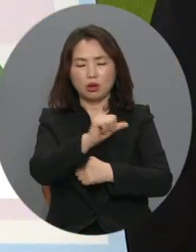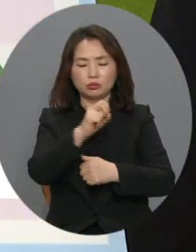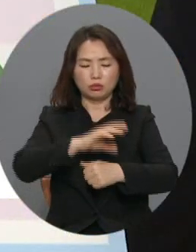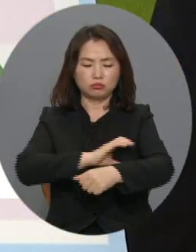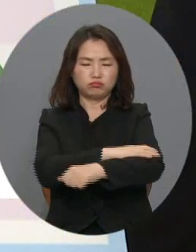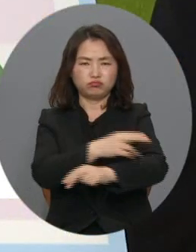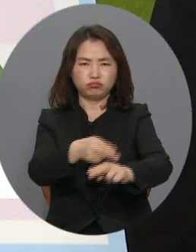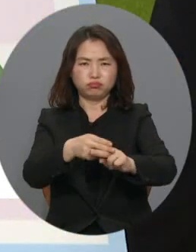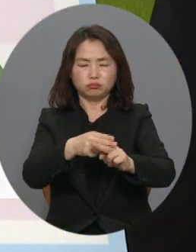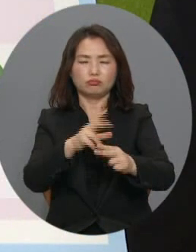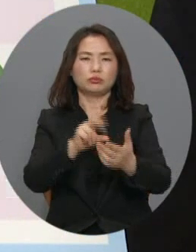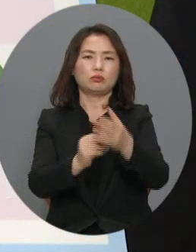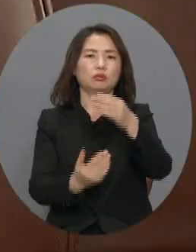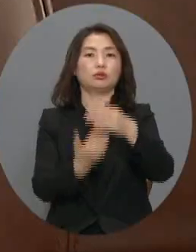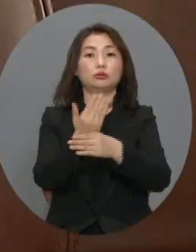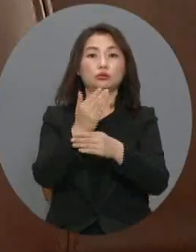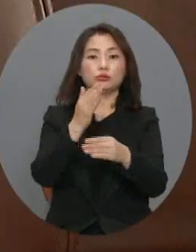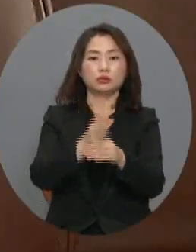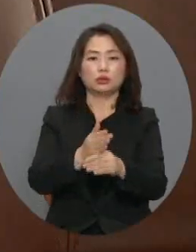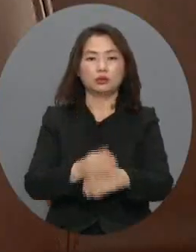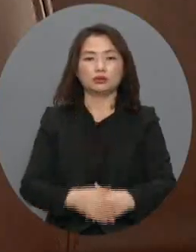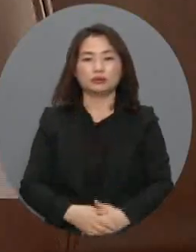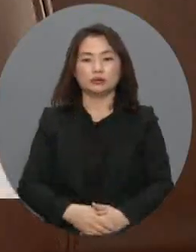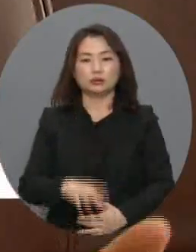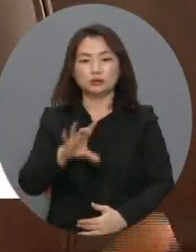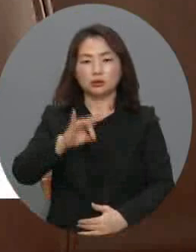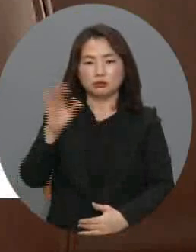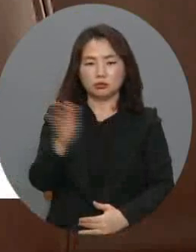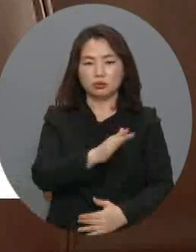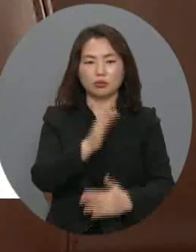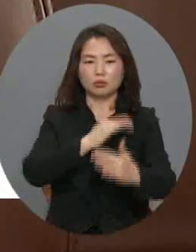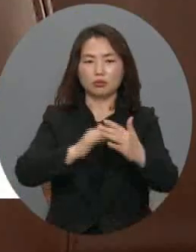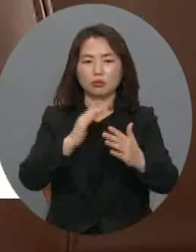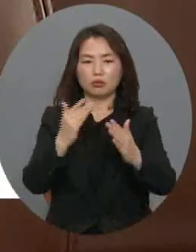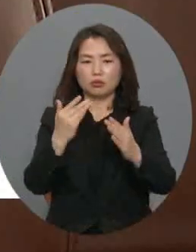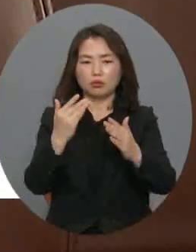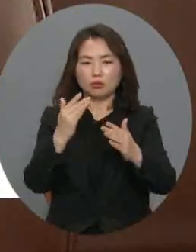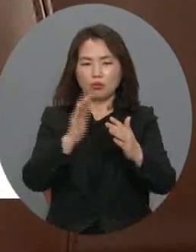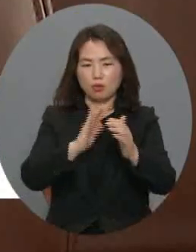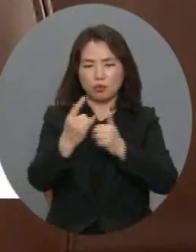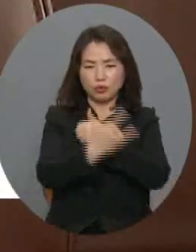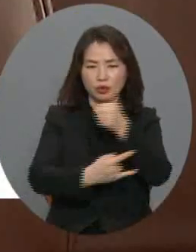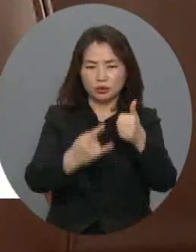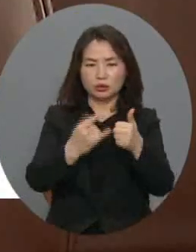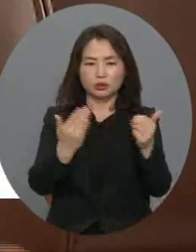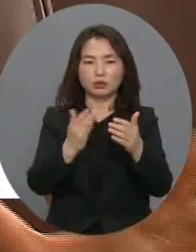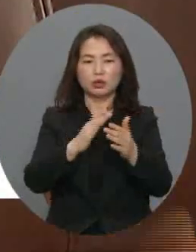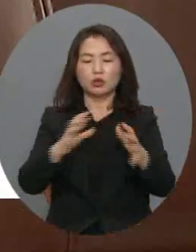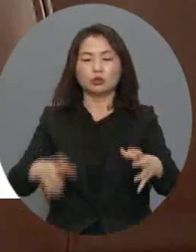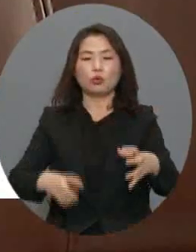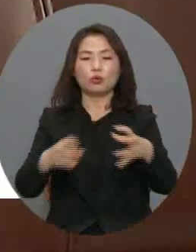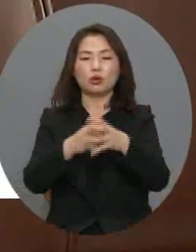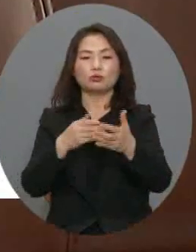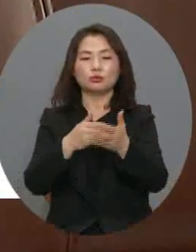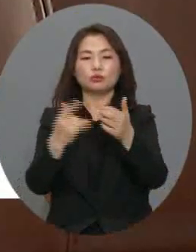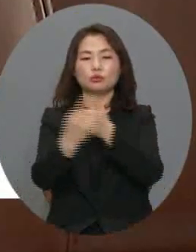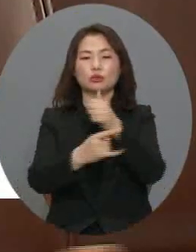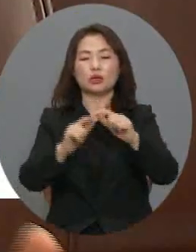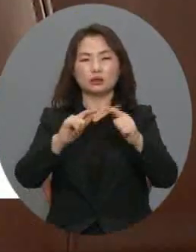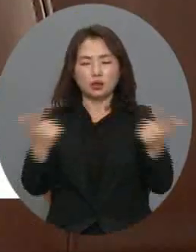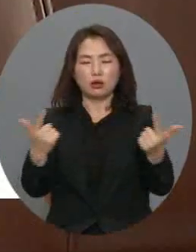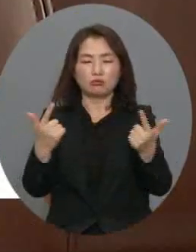월권 논란도 불거지고 있습니다. 처음부터도 이거는 공론화위원이기 때문에 우리는 이거는 통합추진위원회가 아니다.